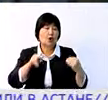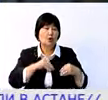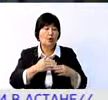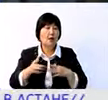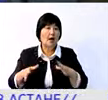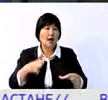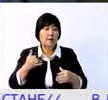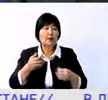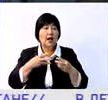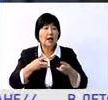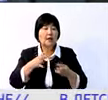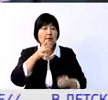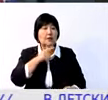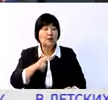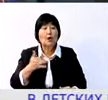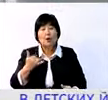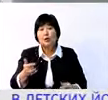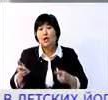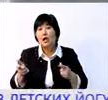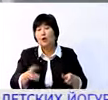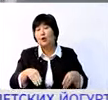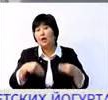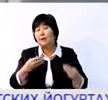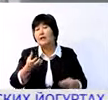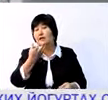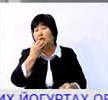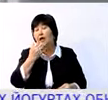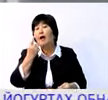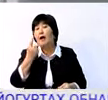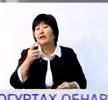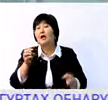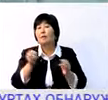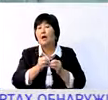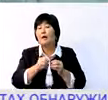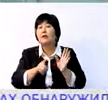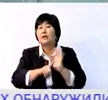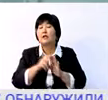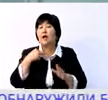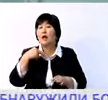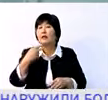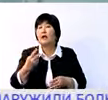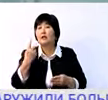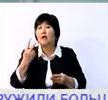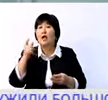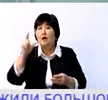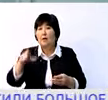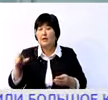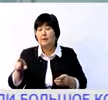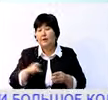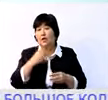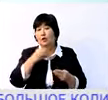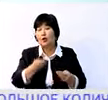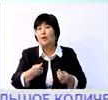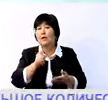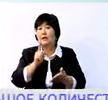по подготовке к отопительному сезону и уже готовы к подаче тепла. Однако по-прежнему душат долги потребителей. На сегодня за тепло